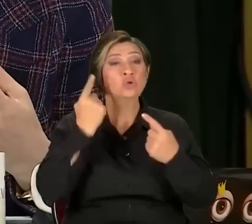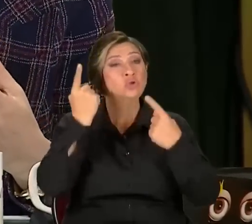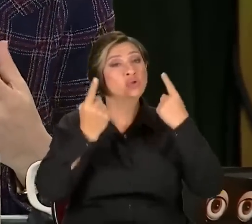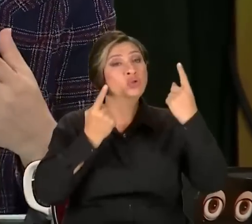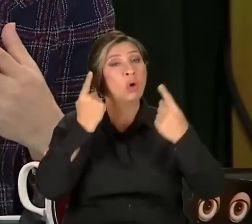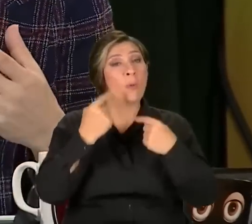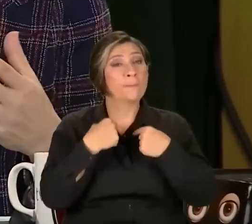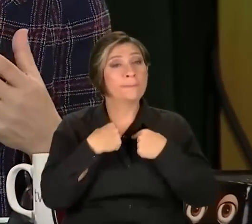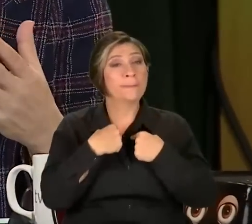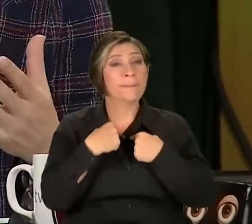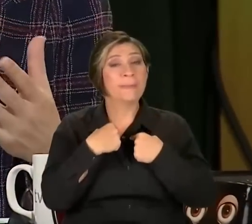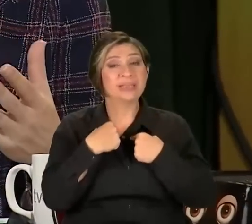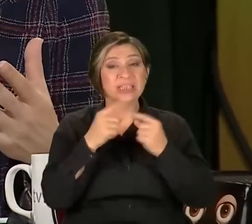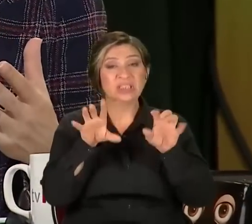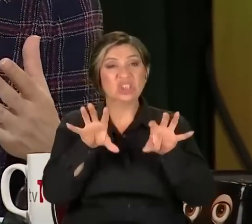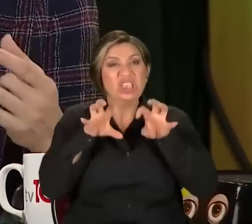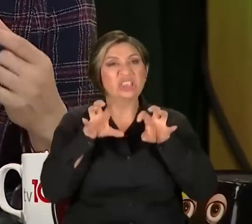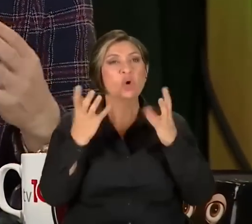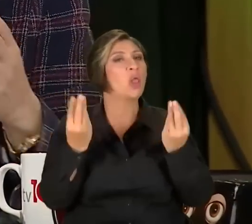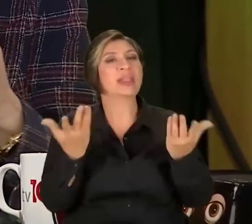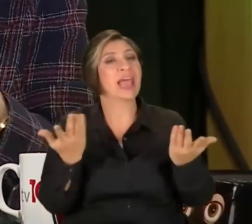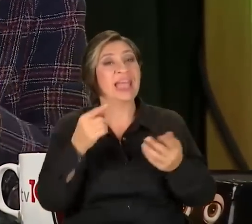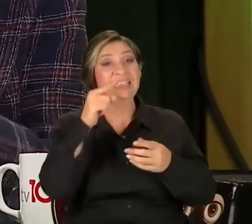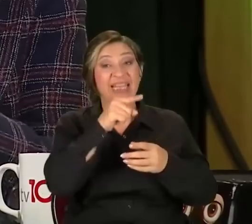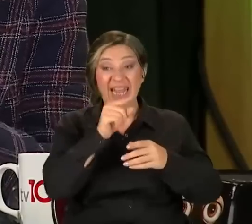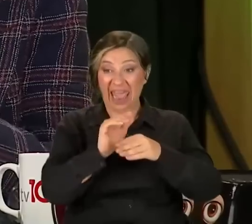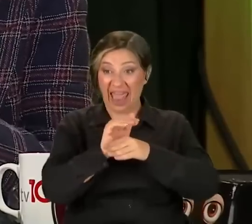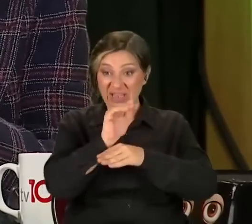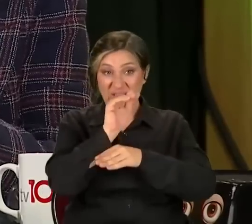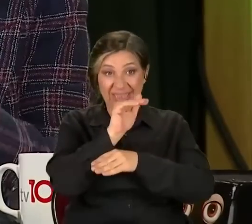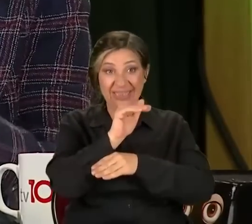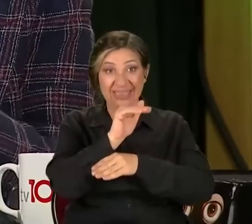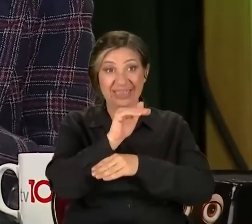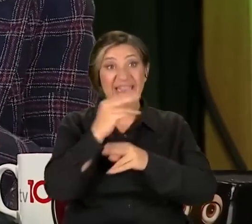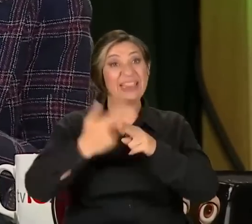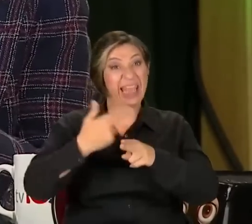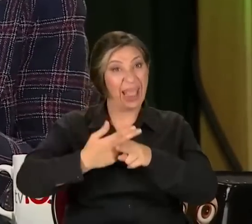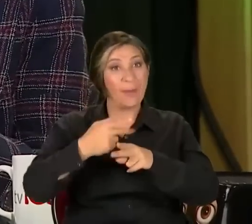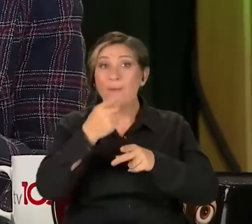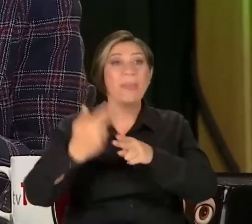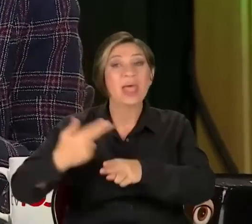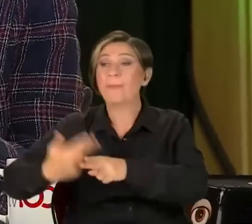düşünüyorum ki bence cezbedici olan şey senin o yaşadığın deneyimi